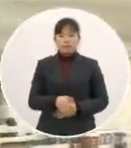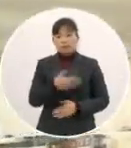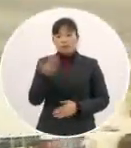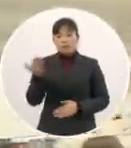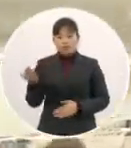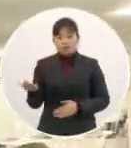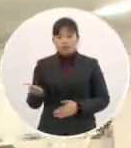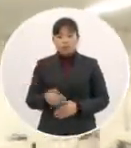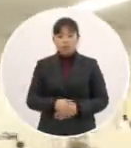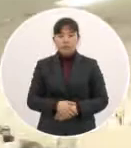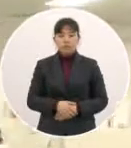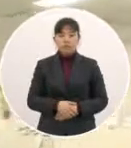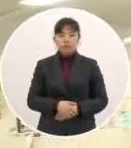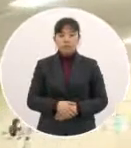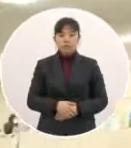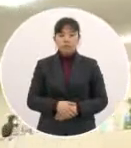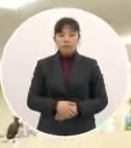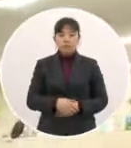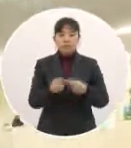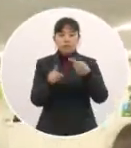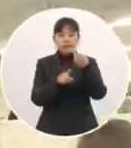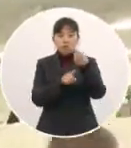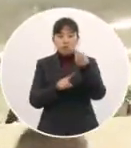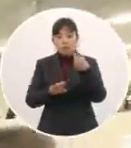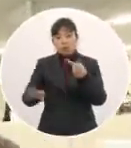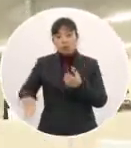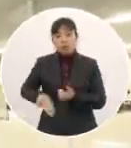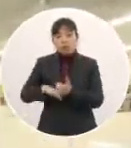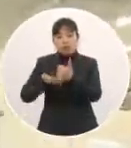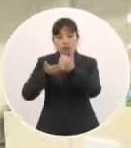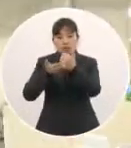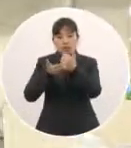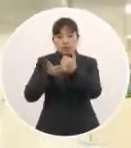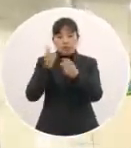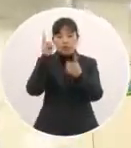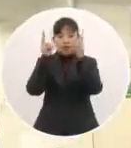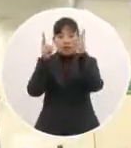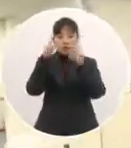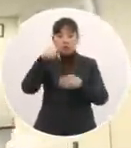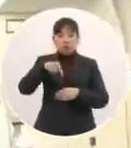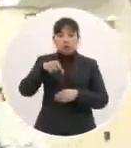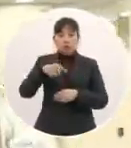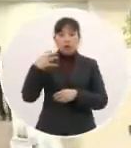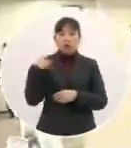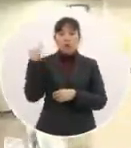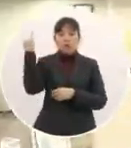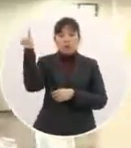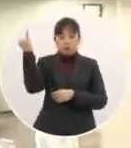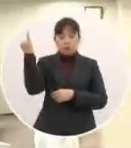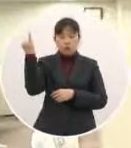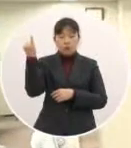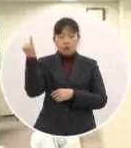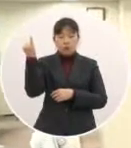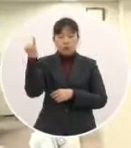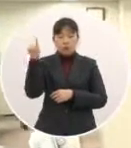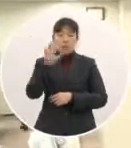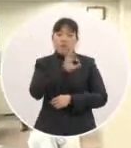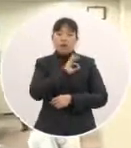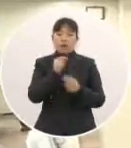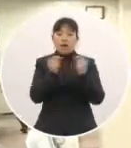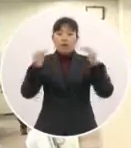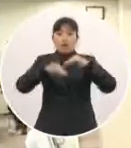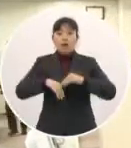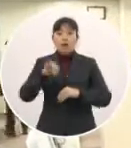続いてはこちら。一人の子供を育てながら会社では係長として活躍する長谷川さん。